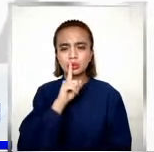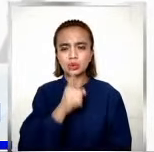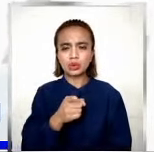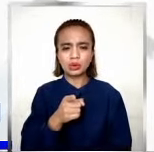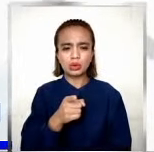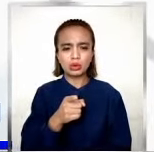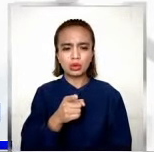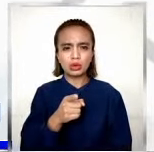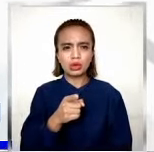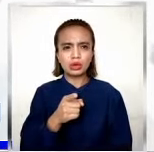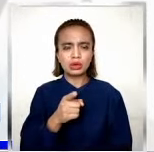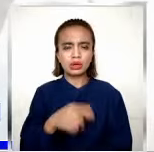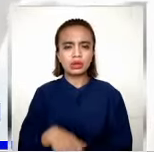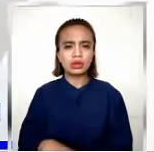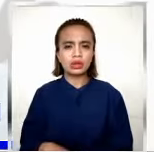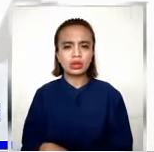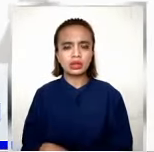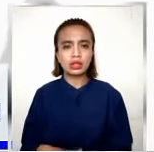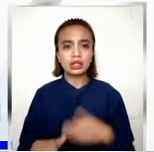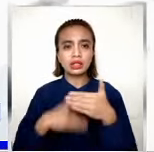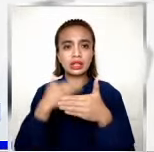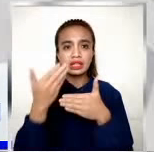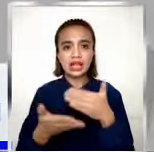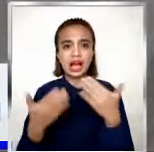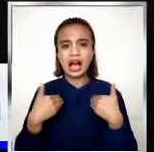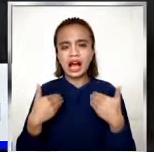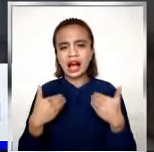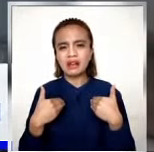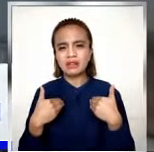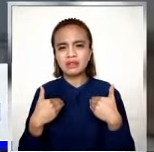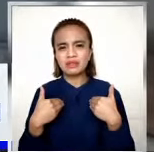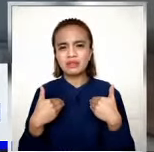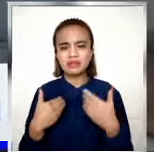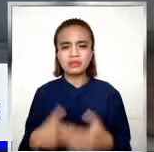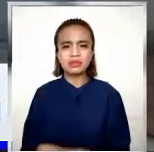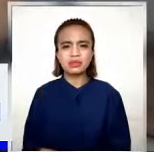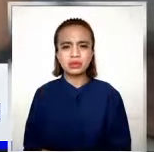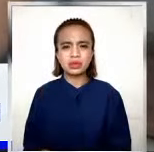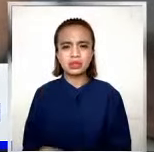Tapos nagkaroon siya ng accumulation of lymphatic fluid.